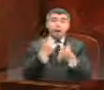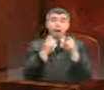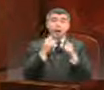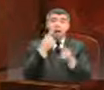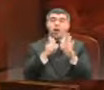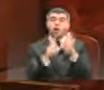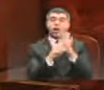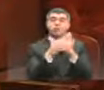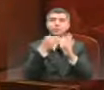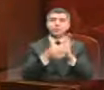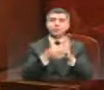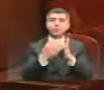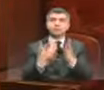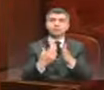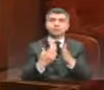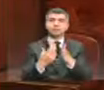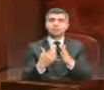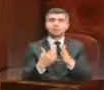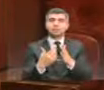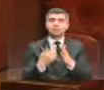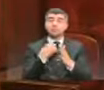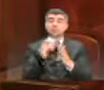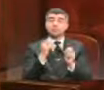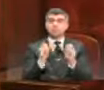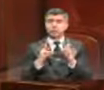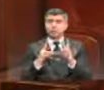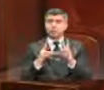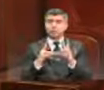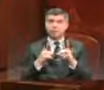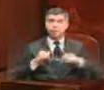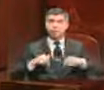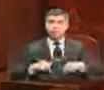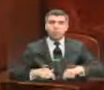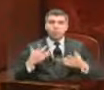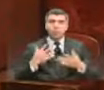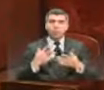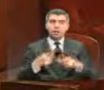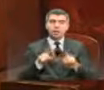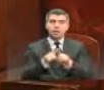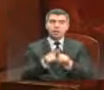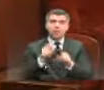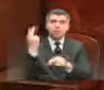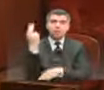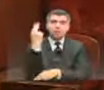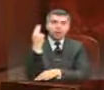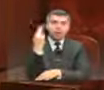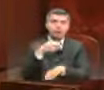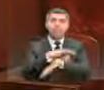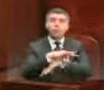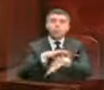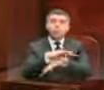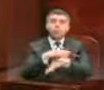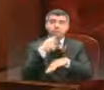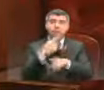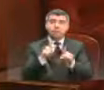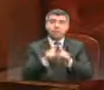تتدخل. انا معاك بعض الحالات تضيف فيه اشكاليات، ولكن السلطة